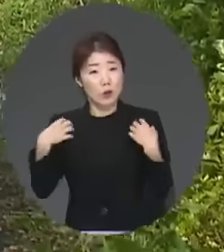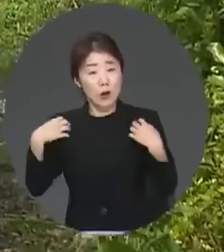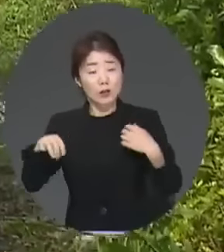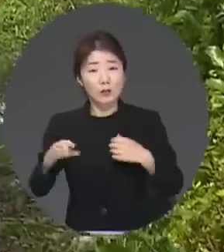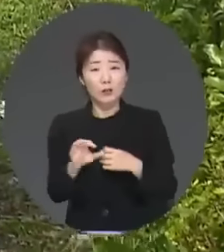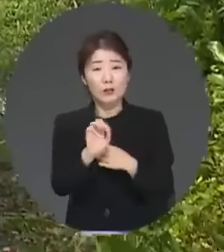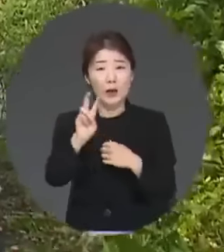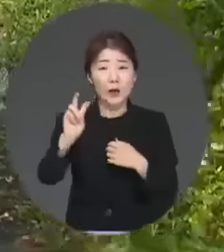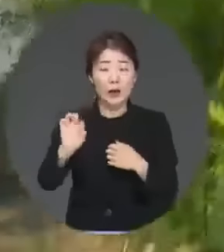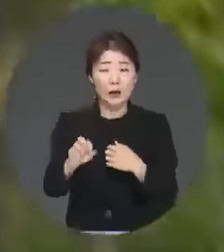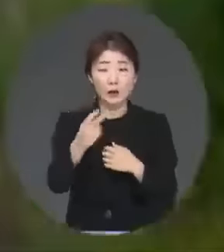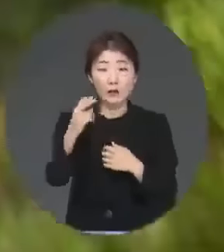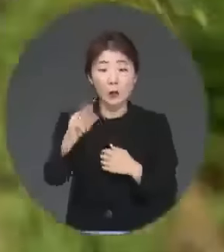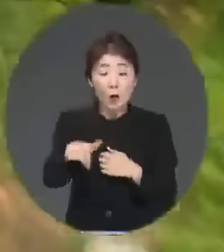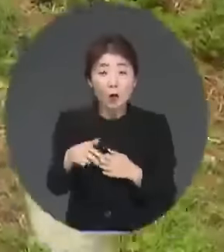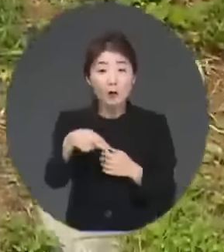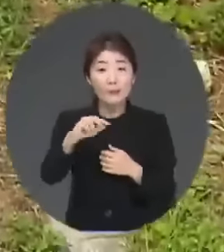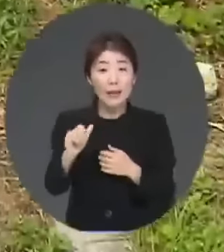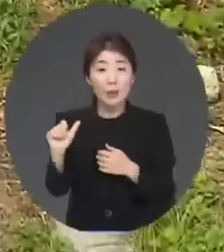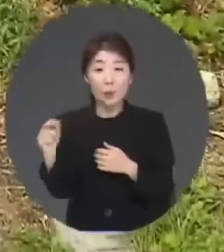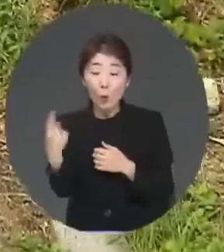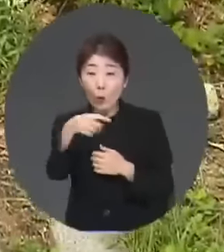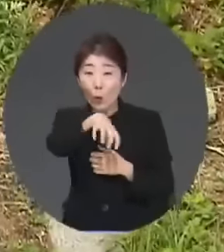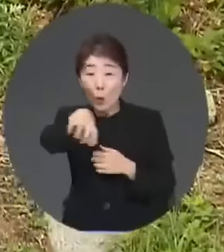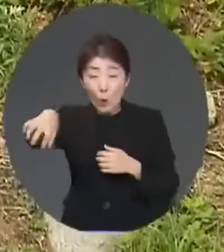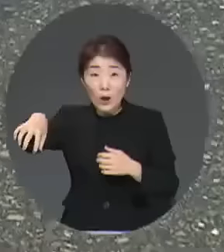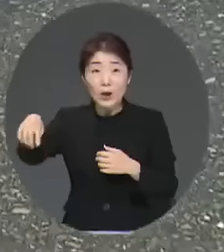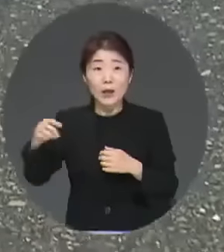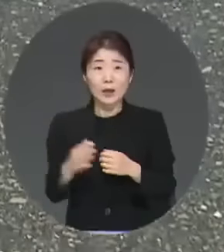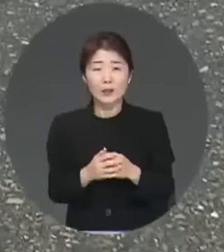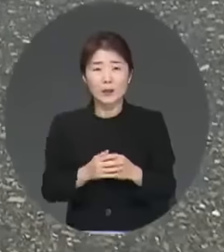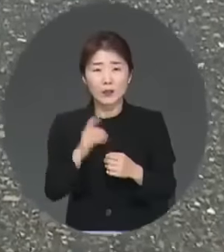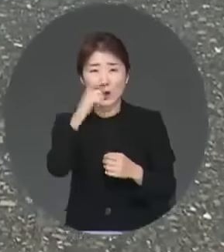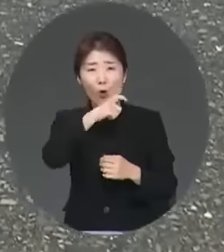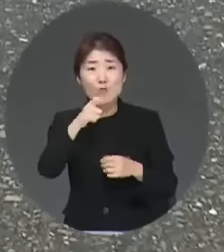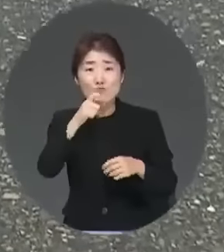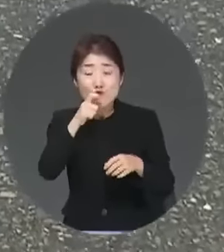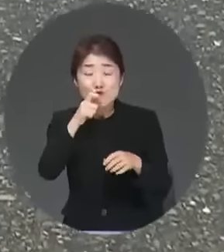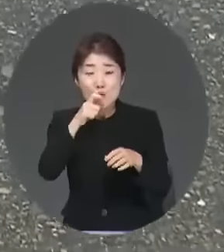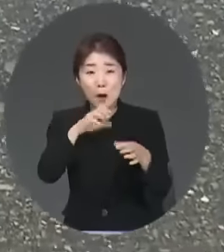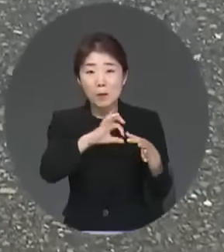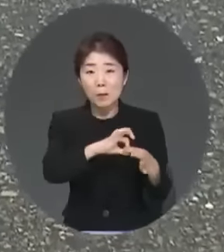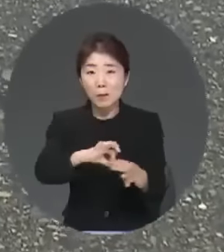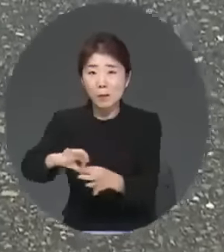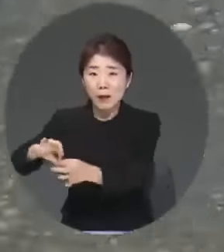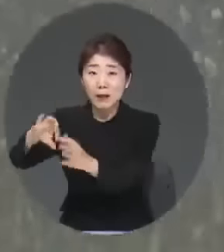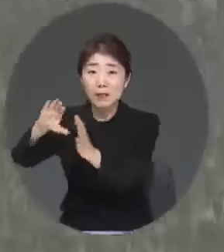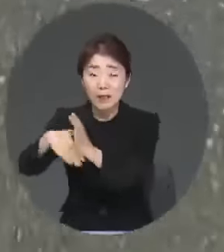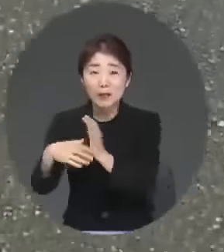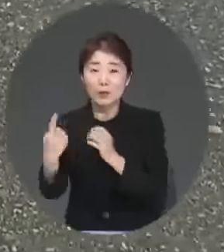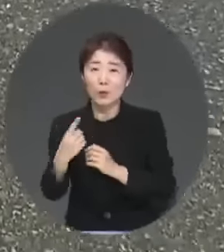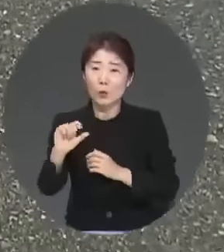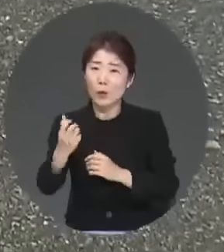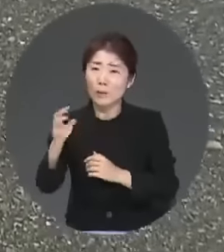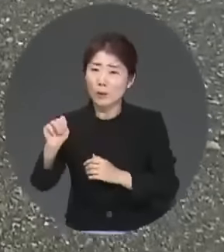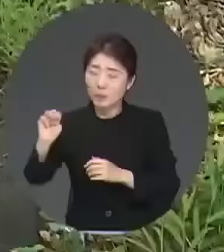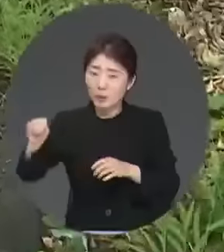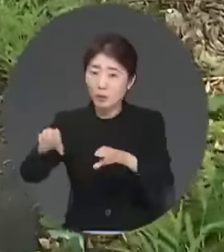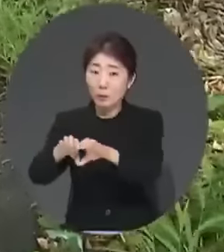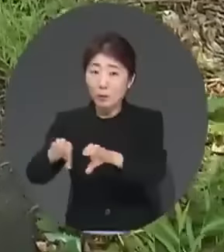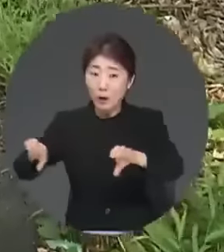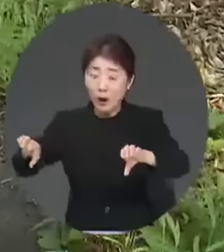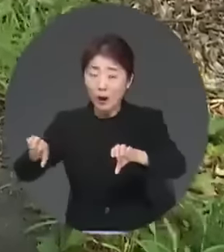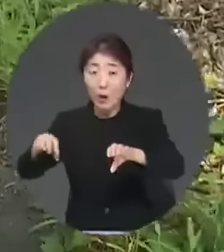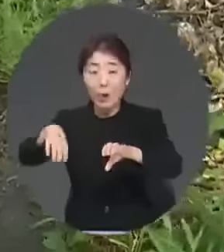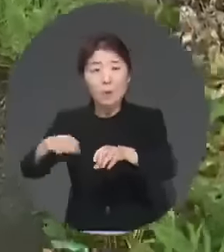양덕동과 산호동, 어시장 등기에서 발생된 하수를 덕동 처리장으로 보내는 과정에 1500mm 하수관로 일부 구간이